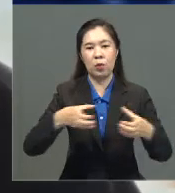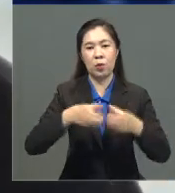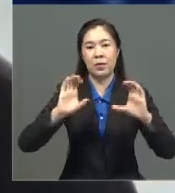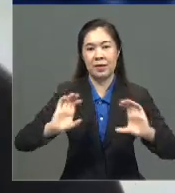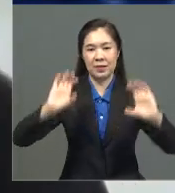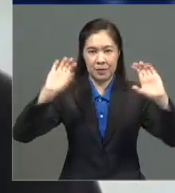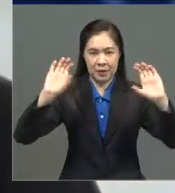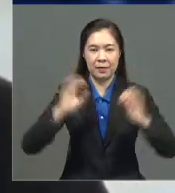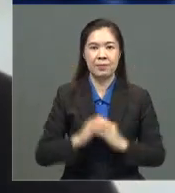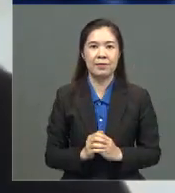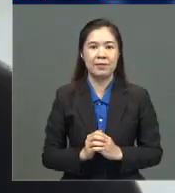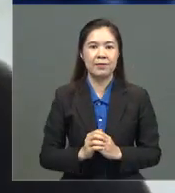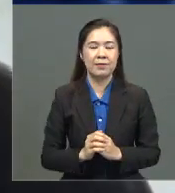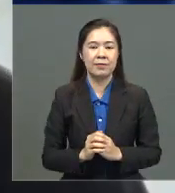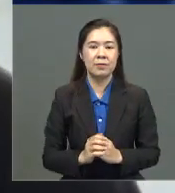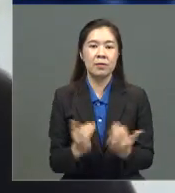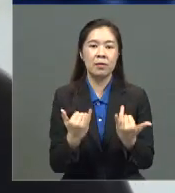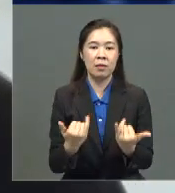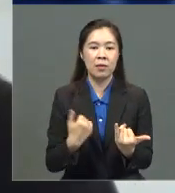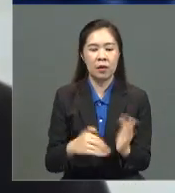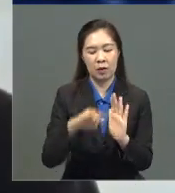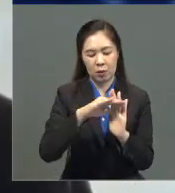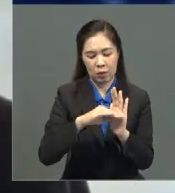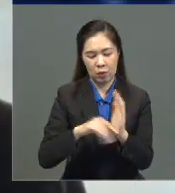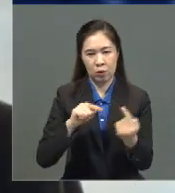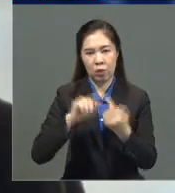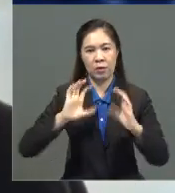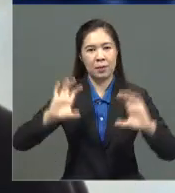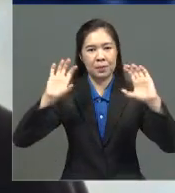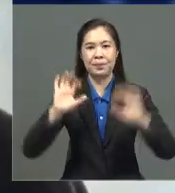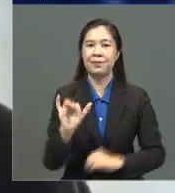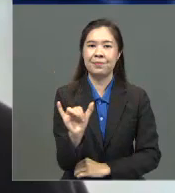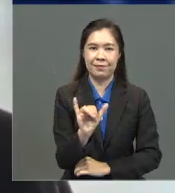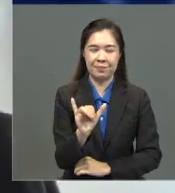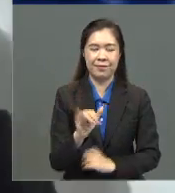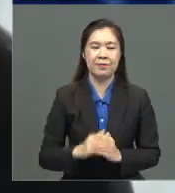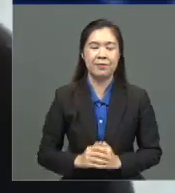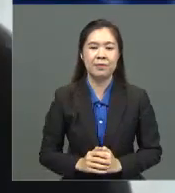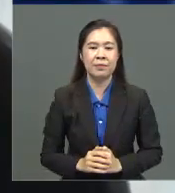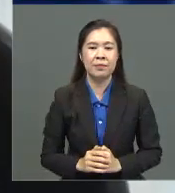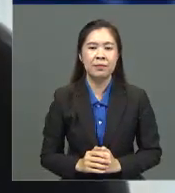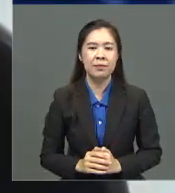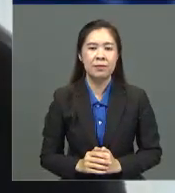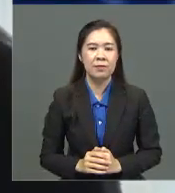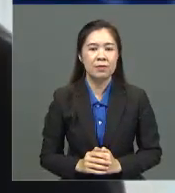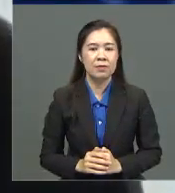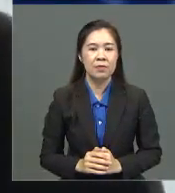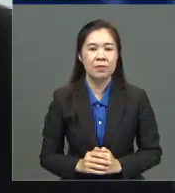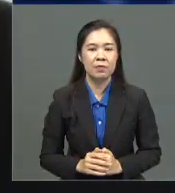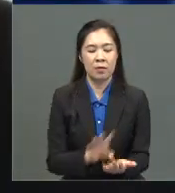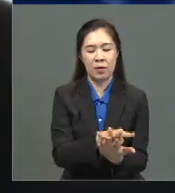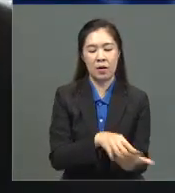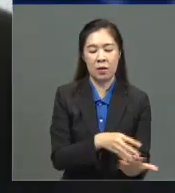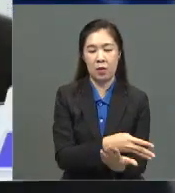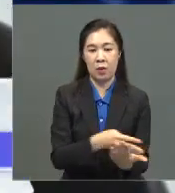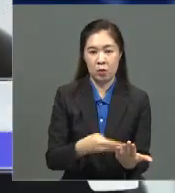ร่วมรัฐบาลแล้วก็ยืนยันว่าตอนนี้ยังไม่ยังไม่มีร่างในส่วนของรัฐบาลค่ะมันจะเป็นนโยบาย